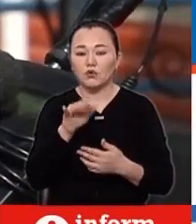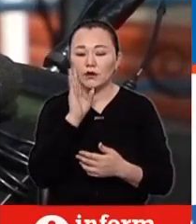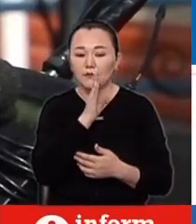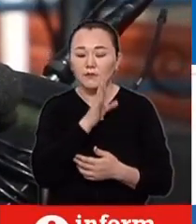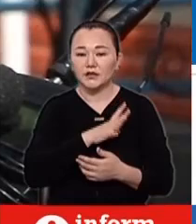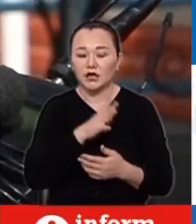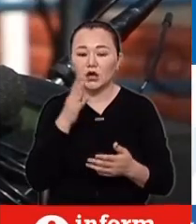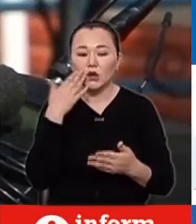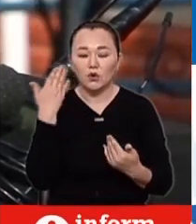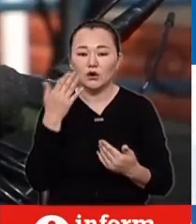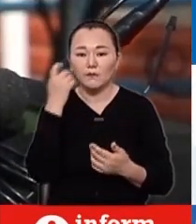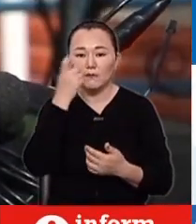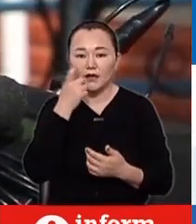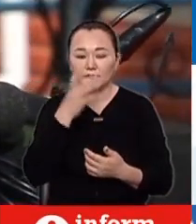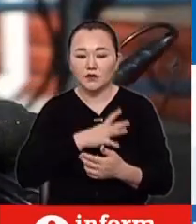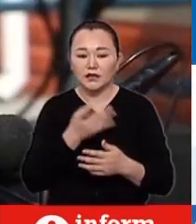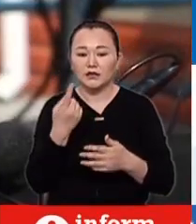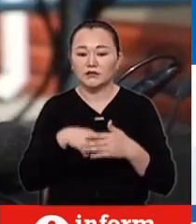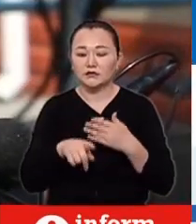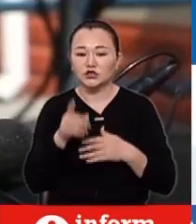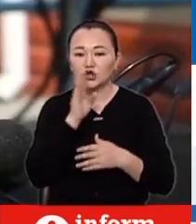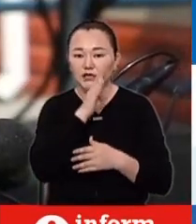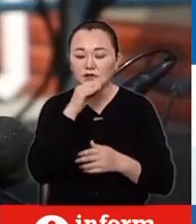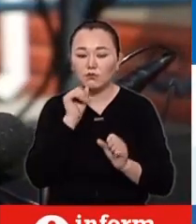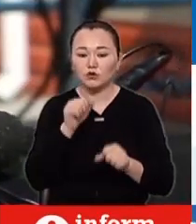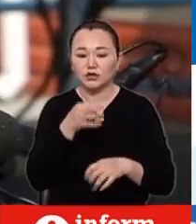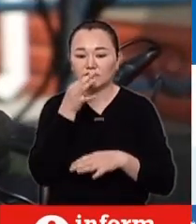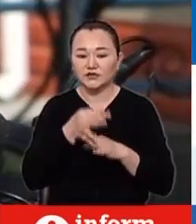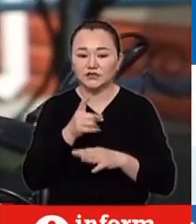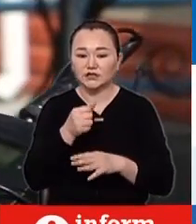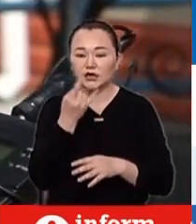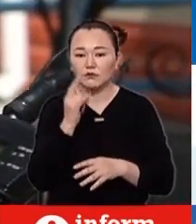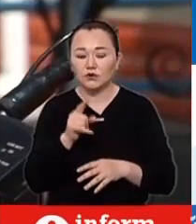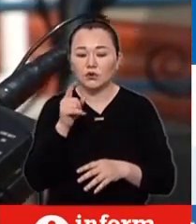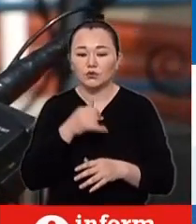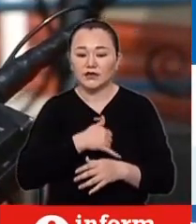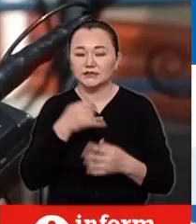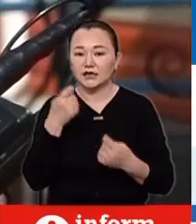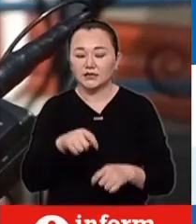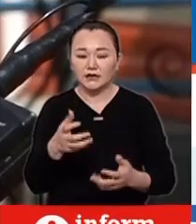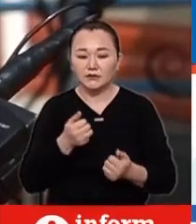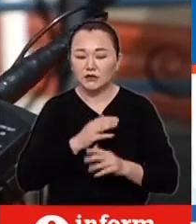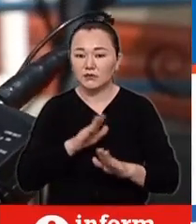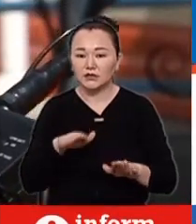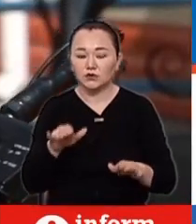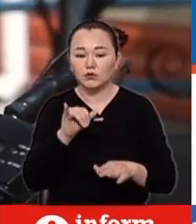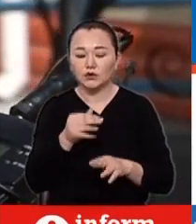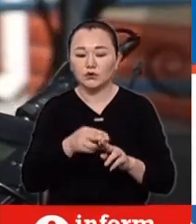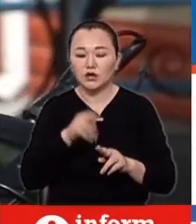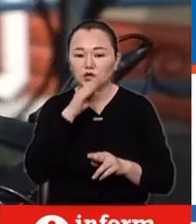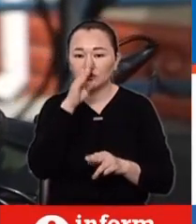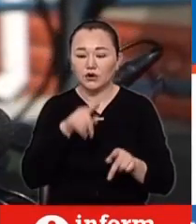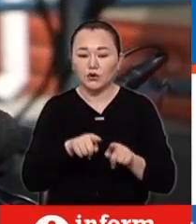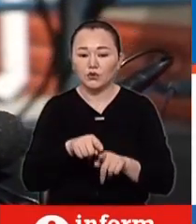была легкая степень опьянения, а это значит, что родитель может отвечать за ребенка. У нас никогда не принимают детей, у которых родители в